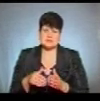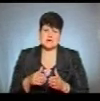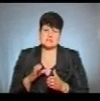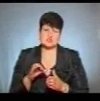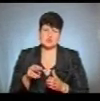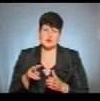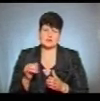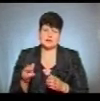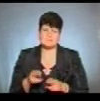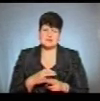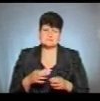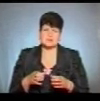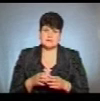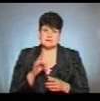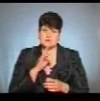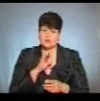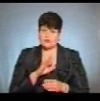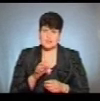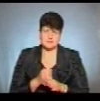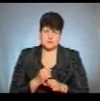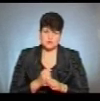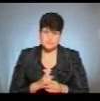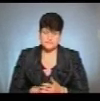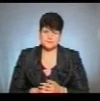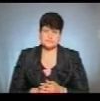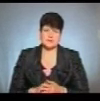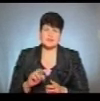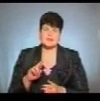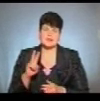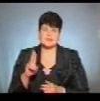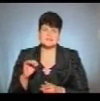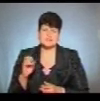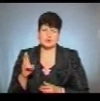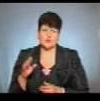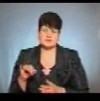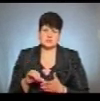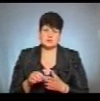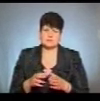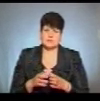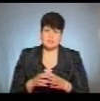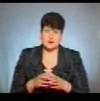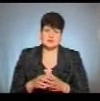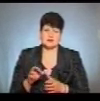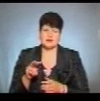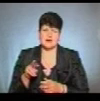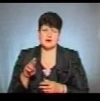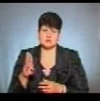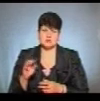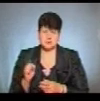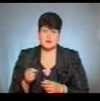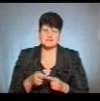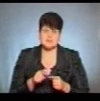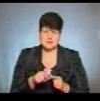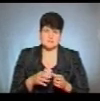безпартійний, тимчасово не працює. Богдан Яциковський, 35 років, член політичної партії «Радикальна партія» Олега Ляшка, балотується від